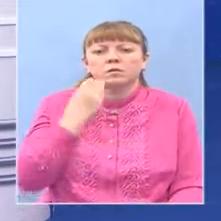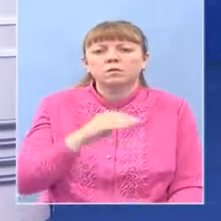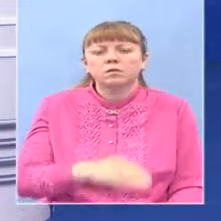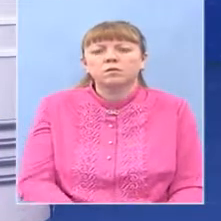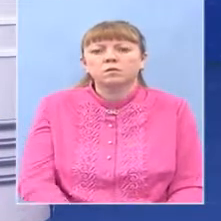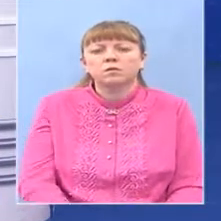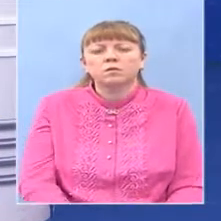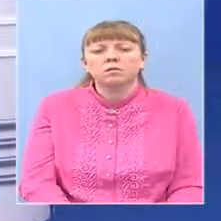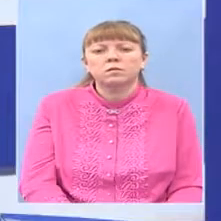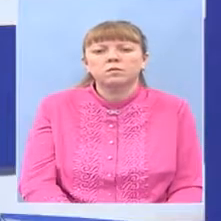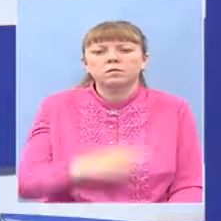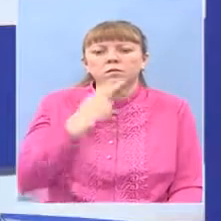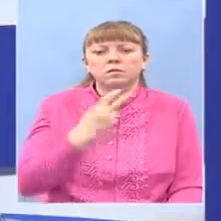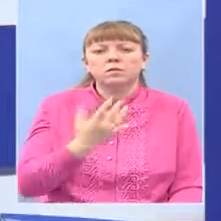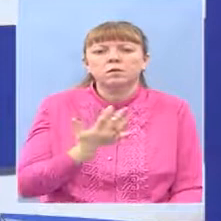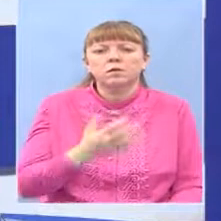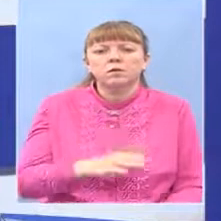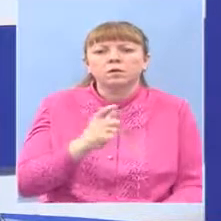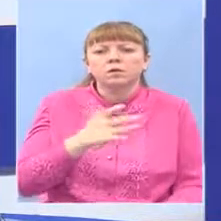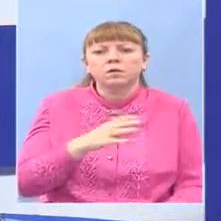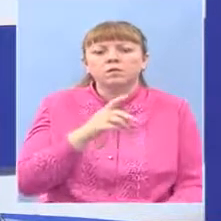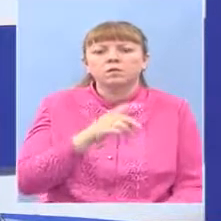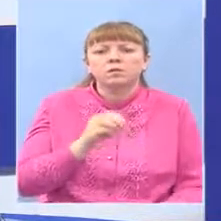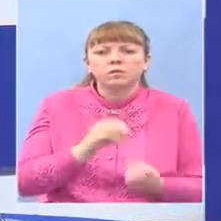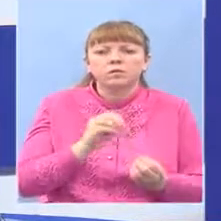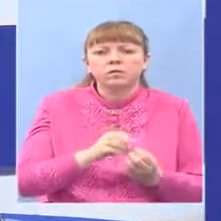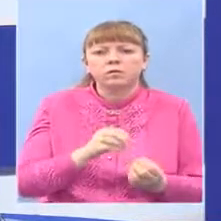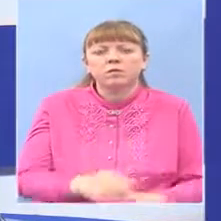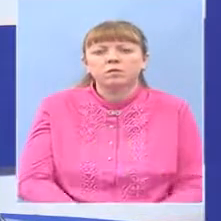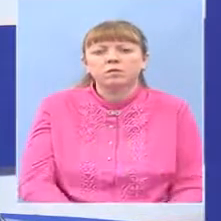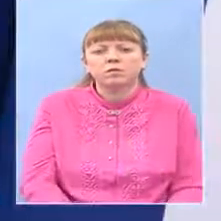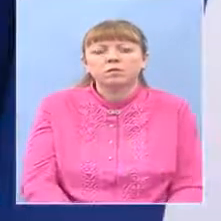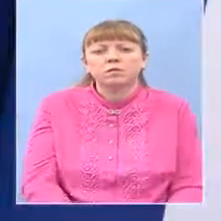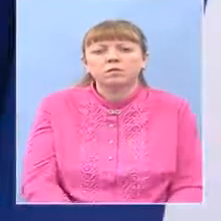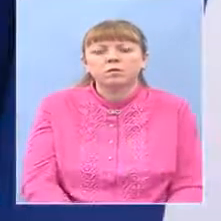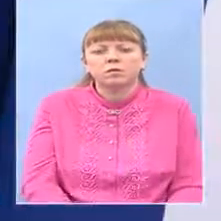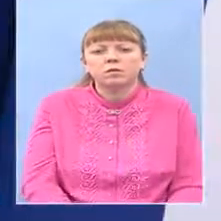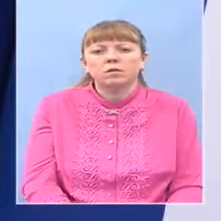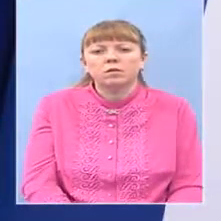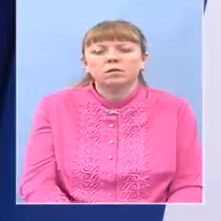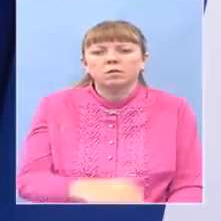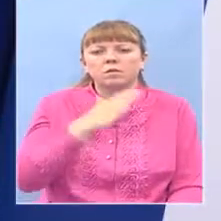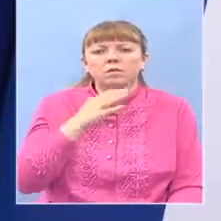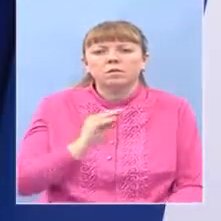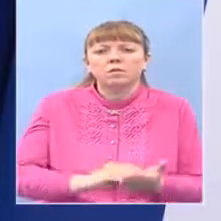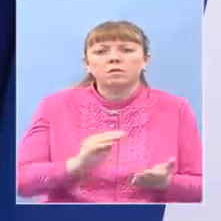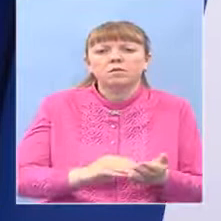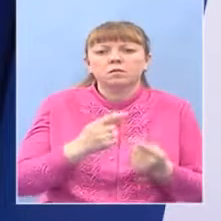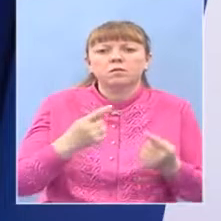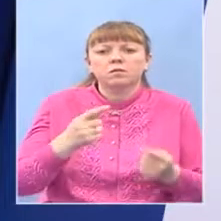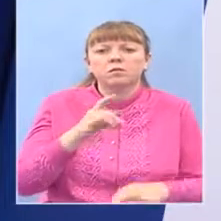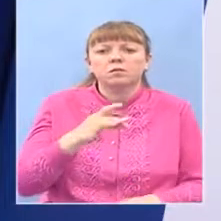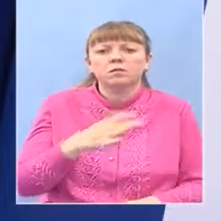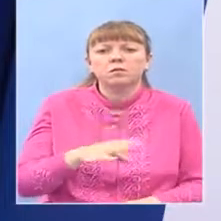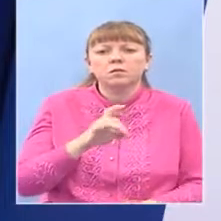конкретны, она прослеживается? Что-то вот сдвигается с мертвой точки или нет, вот, на ваш взгляд? Сегодня очень много прописано различных